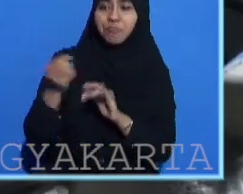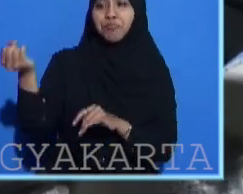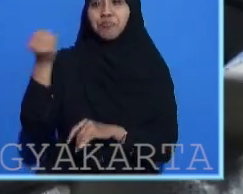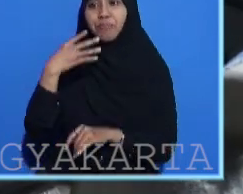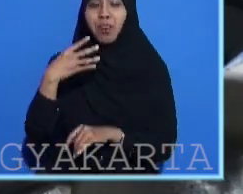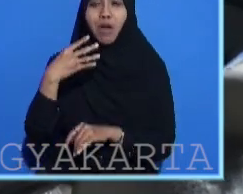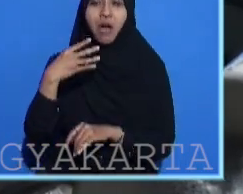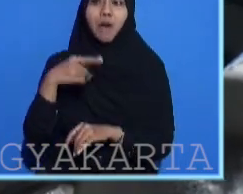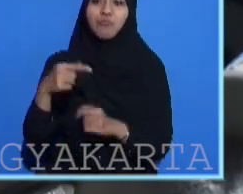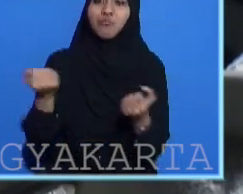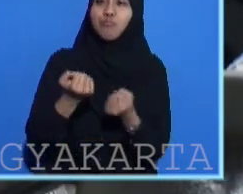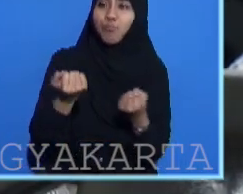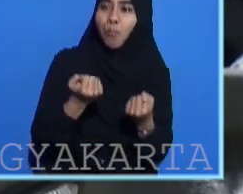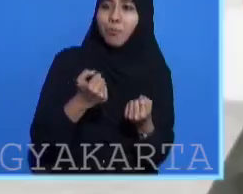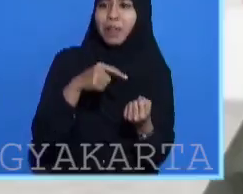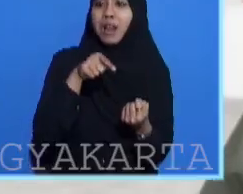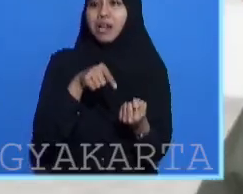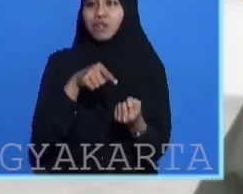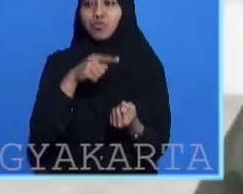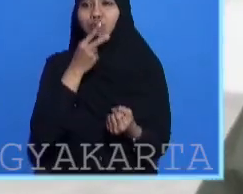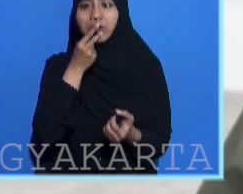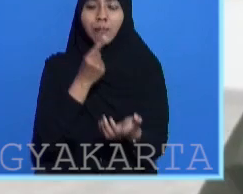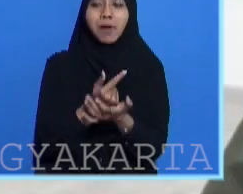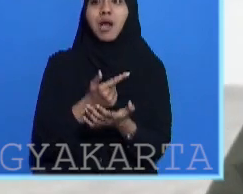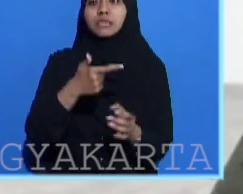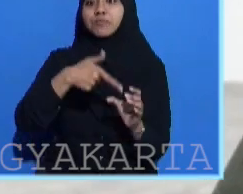mobil disarankan untuk pertama gitu